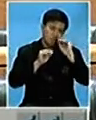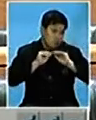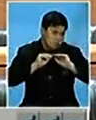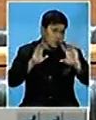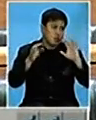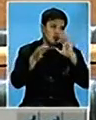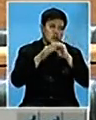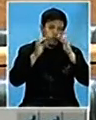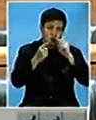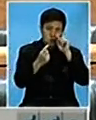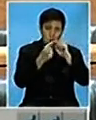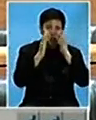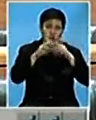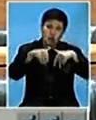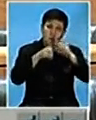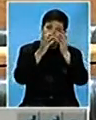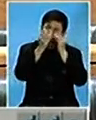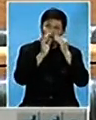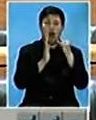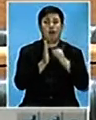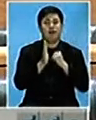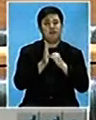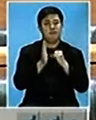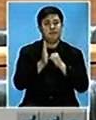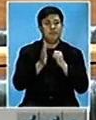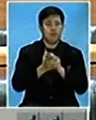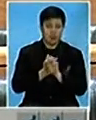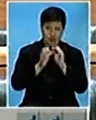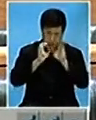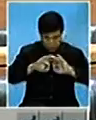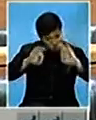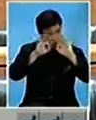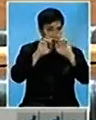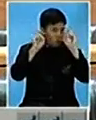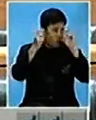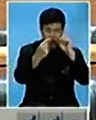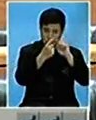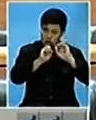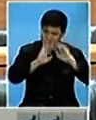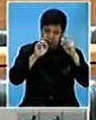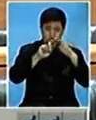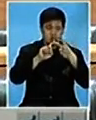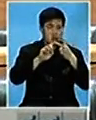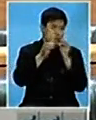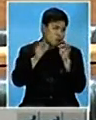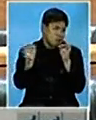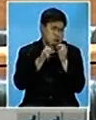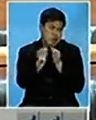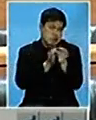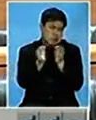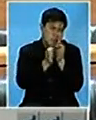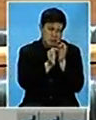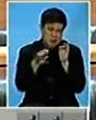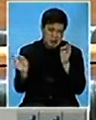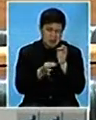ที่เข้าถึงพี่น้องประชาชนได้ง่ายที่สุดประเด็นต้องชัดเจน เนื้อหาสาระไม่ต้องอธิบายความมากแ